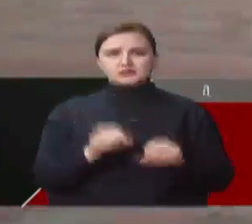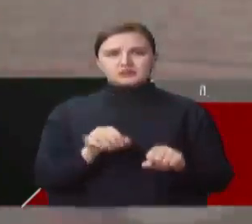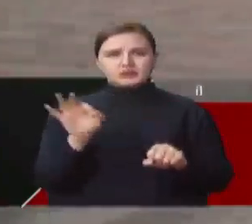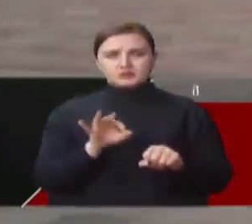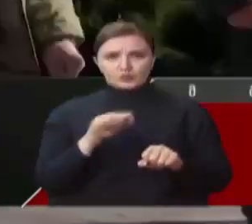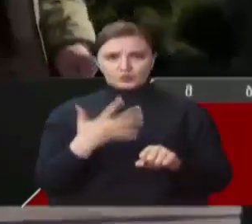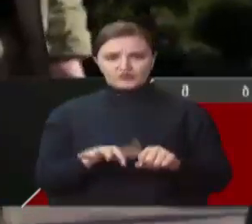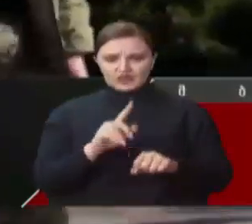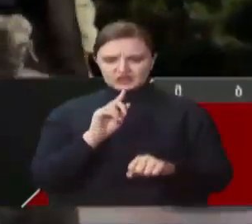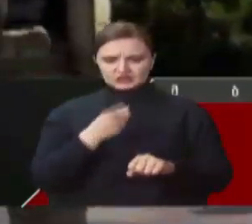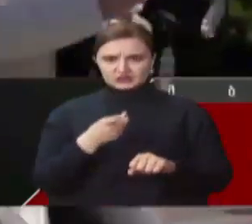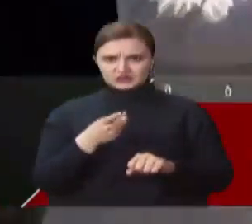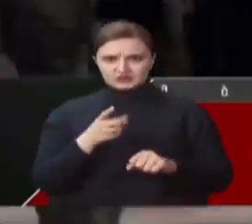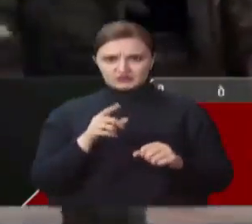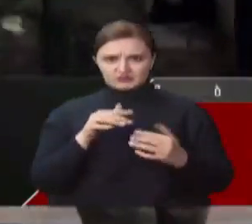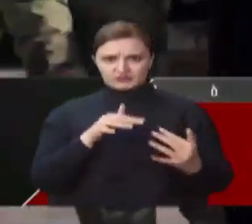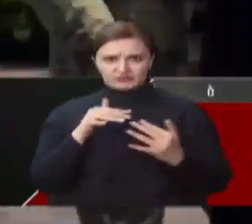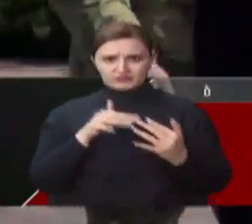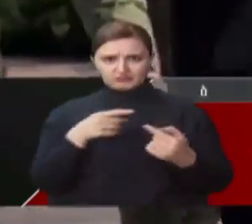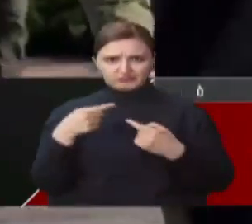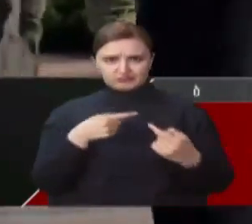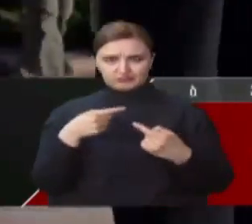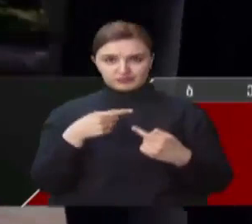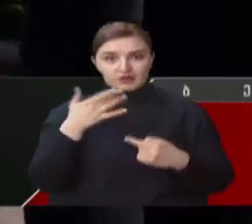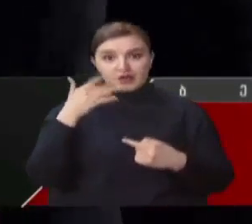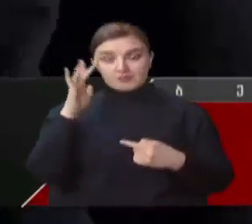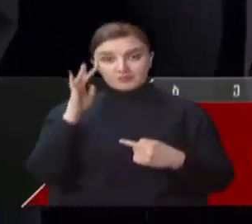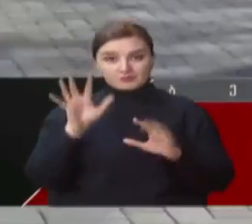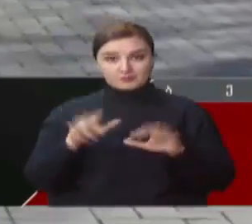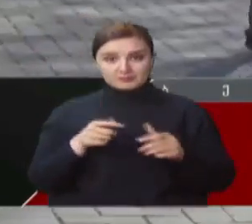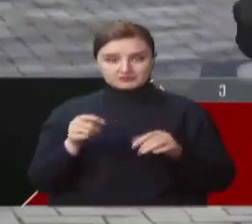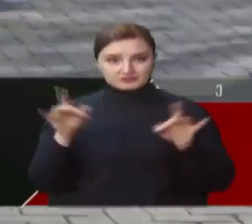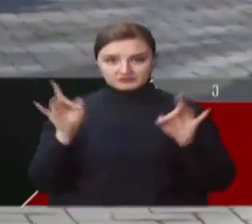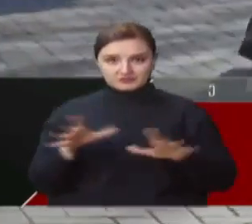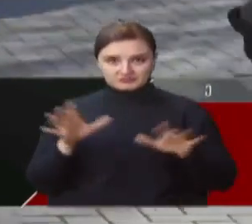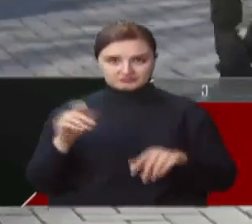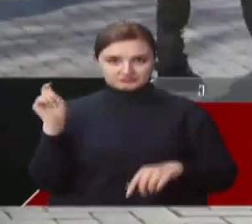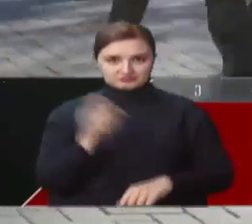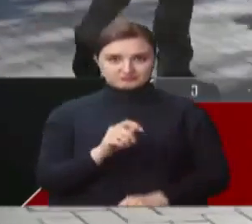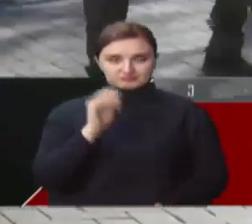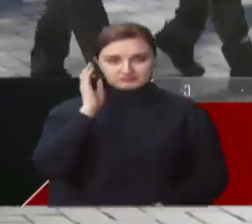დღით ადრე ამერიკის შეერთებული შტატების პრეზიდენტი მოულოდნელად ჩავიდა